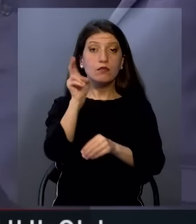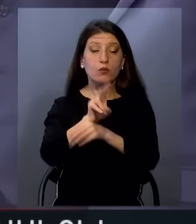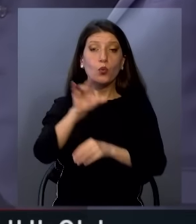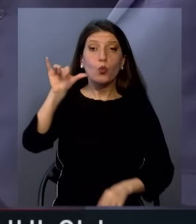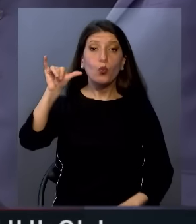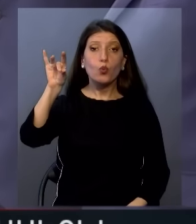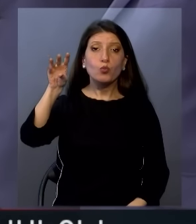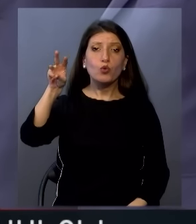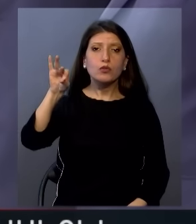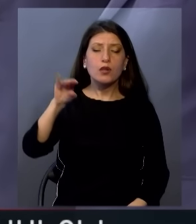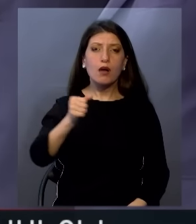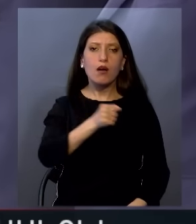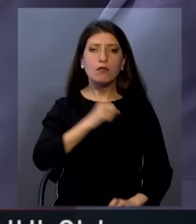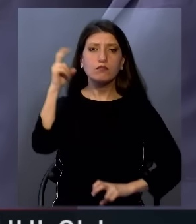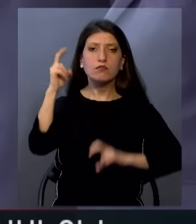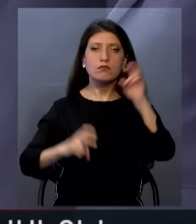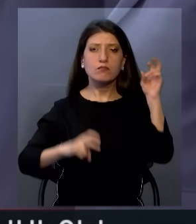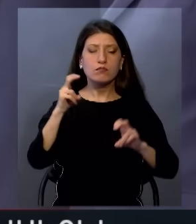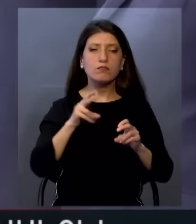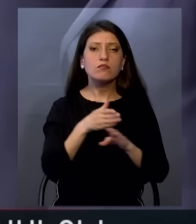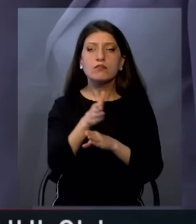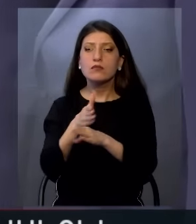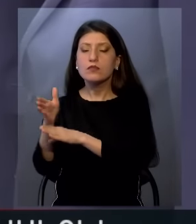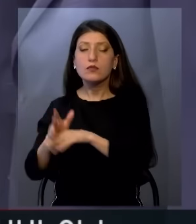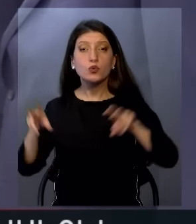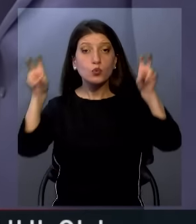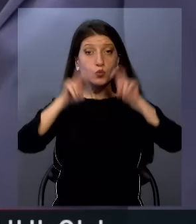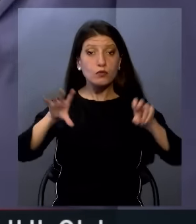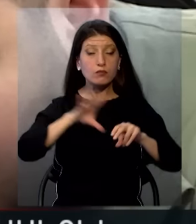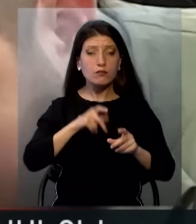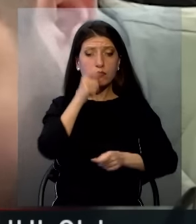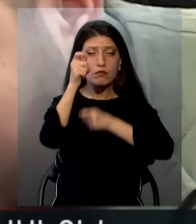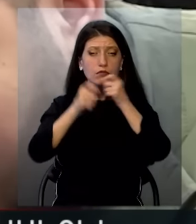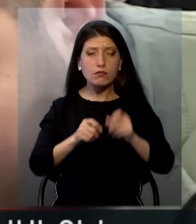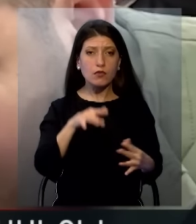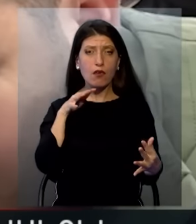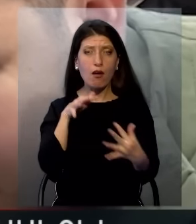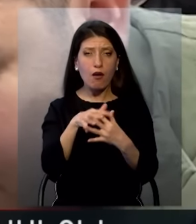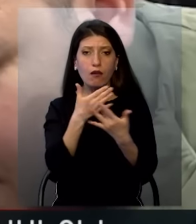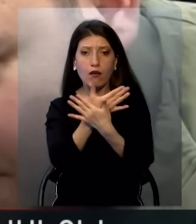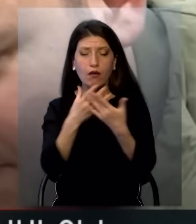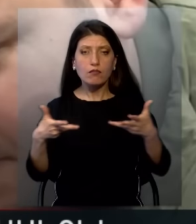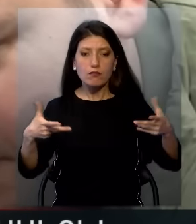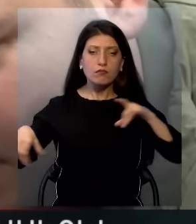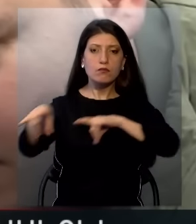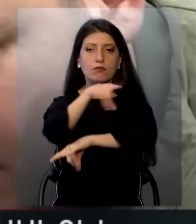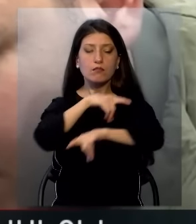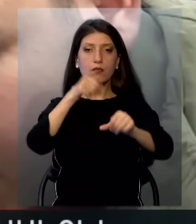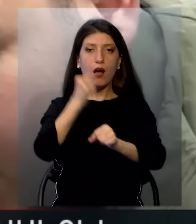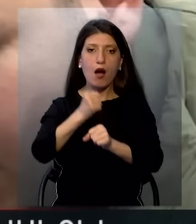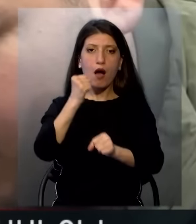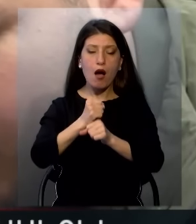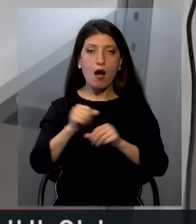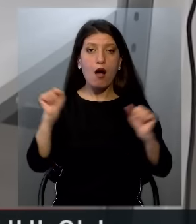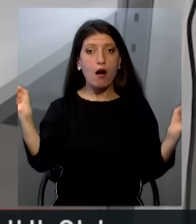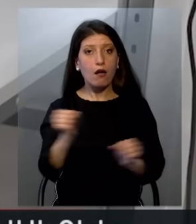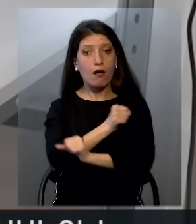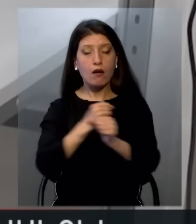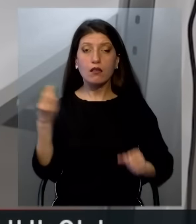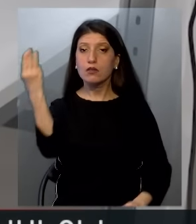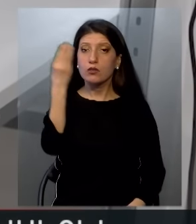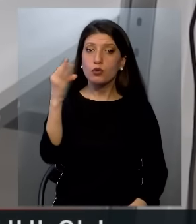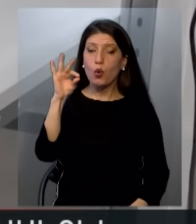Ուդմուրտիայի ռազմաարդյունաբերական համալիրի ձեռնարկությունները ու ստուգել հետախուզական եւ հարձակվող անոթաչու թռչող սարքերի արտադրության տեմպը։